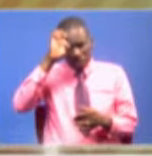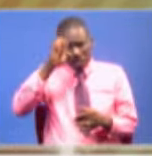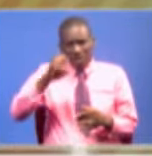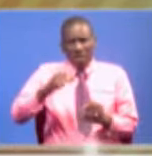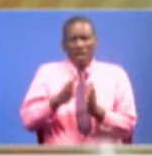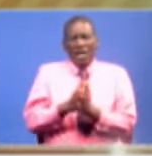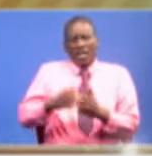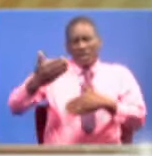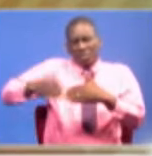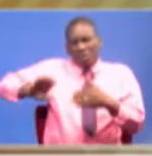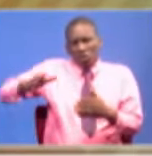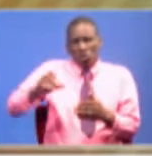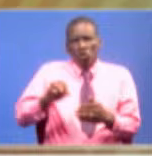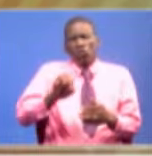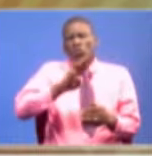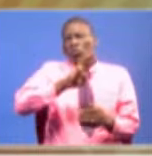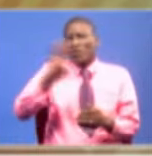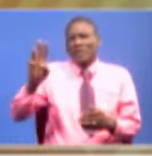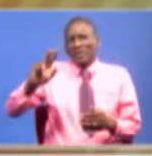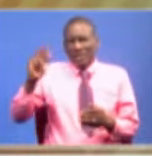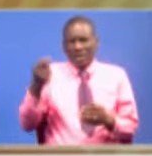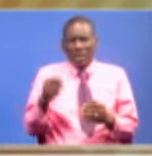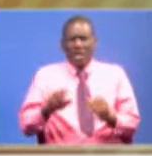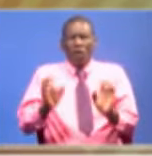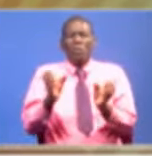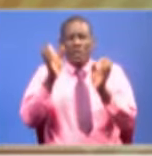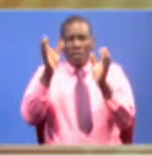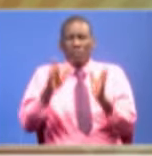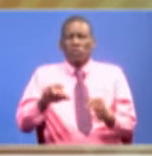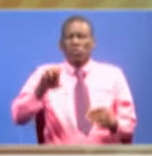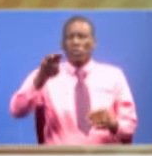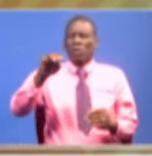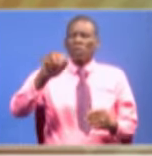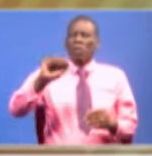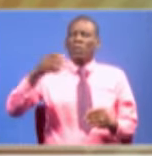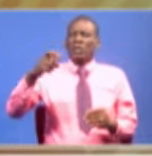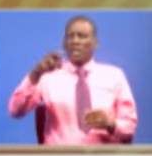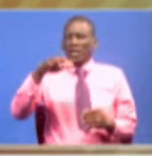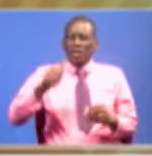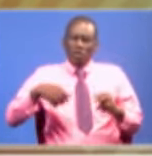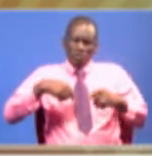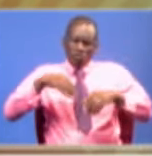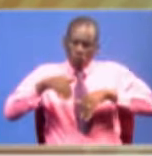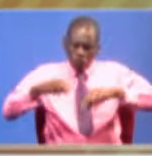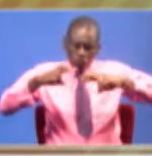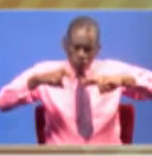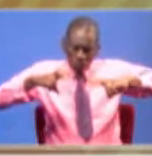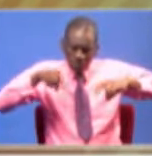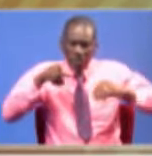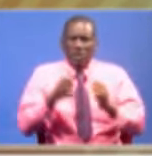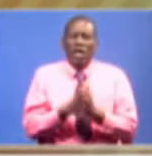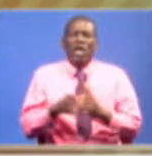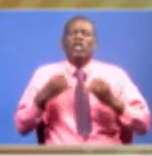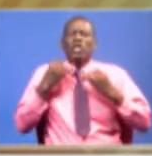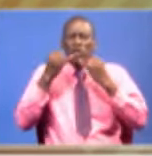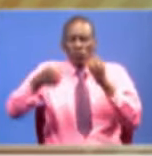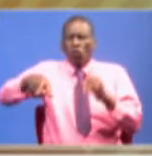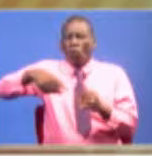kaunti jirani za magharibi mwa nchi. Mwanahabari wetu Masharia Mbogwa alifuatilia operesheni hii nzima na anatujuza